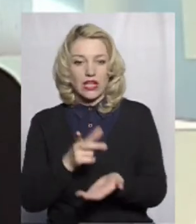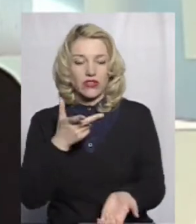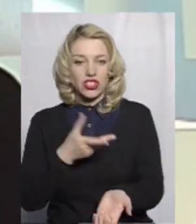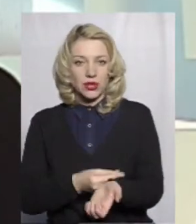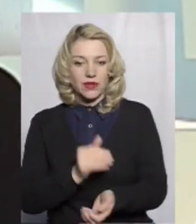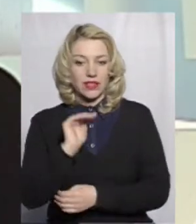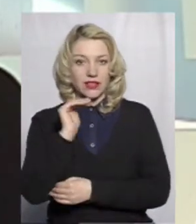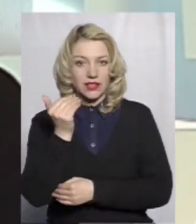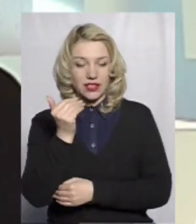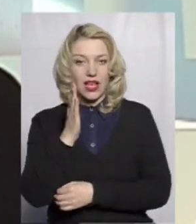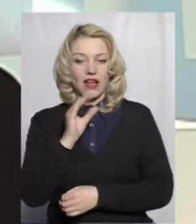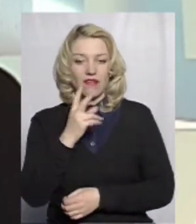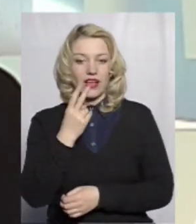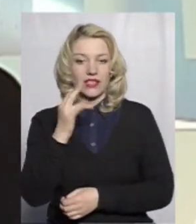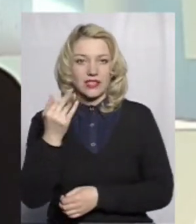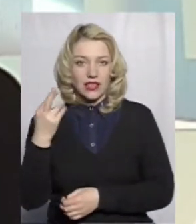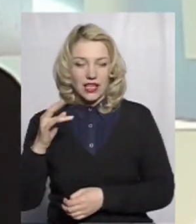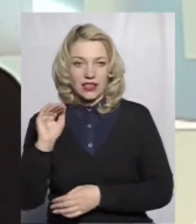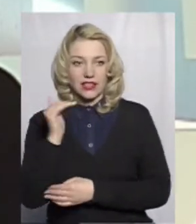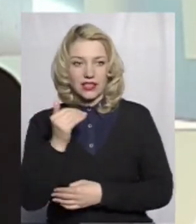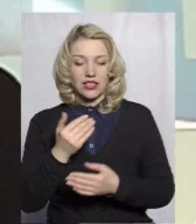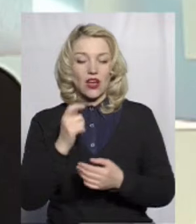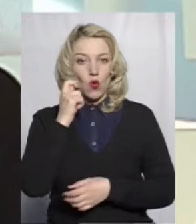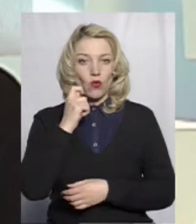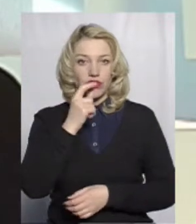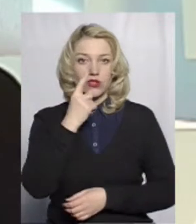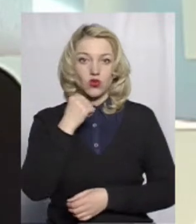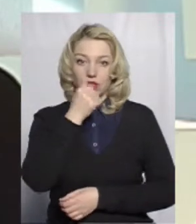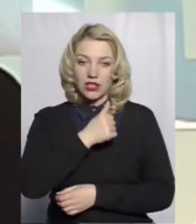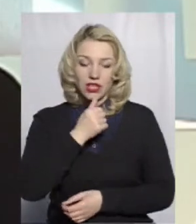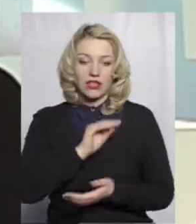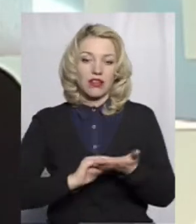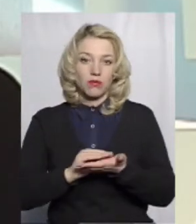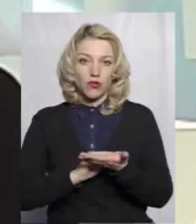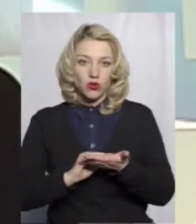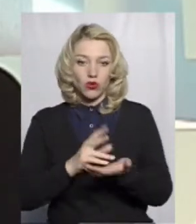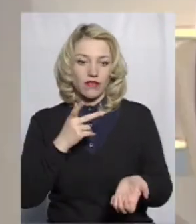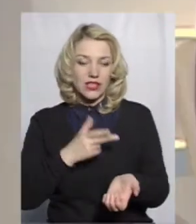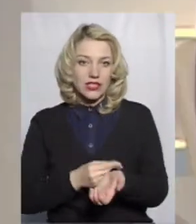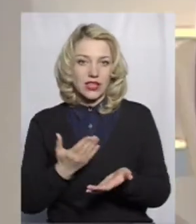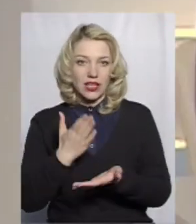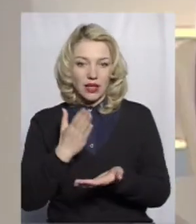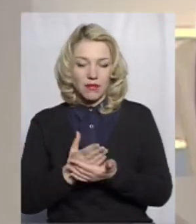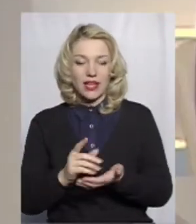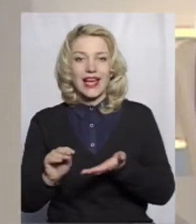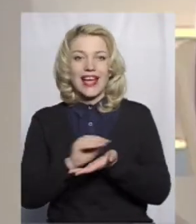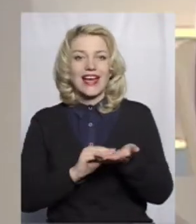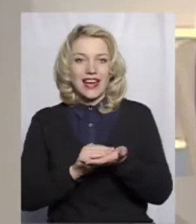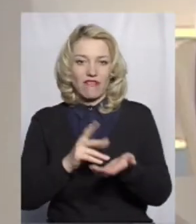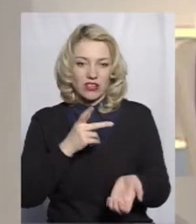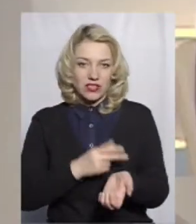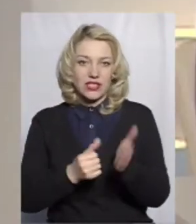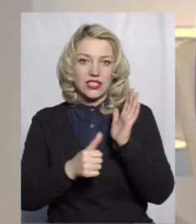щеплення дитини, вакцинація дитини у віці 1 рік і повторна вакцинація, яка має назву ревакцинації у 6